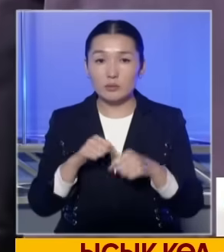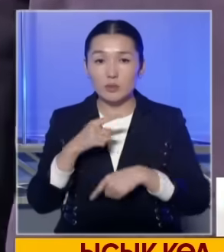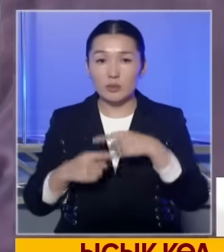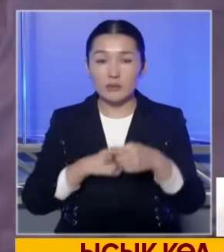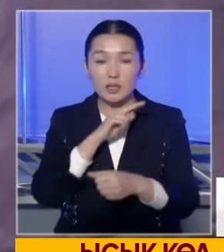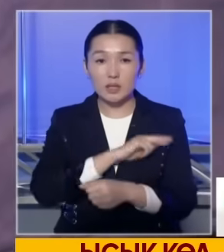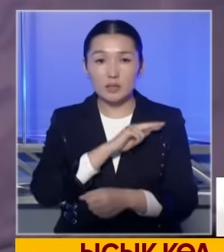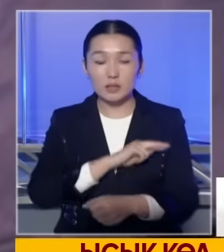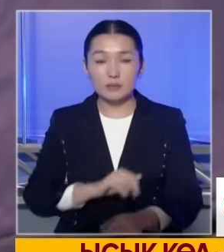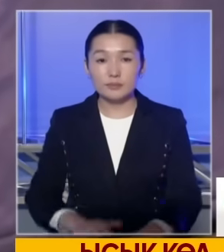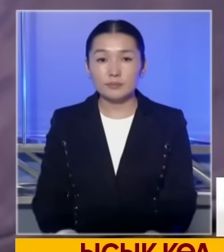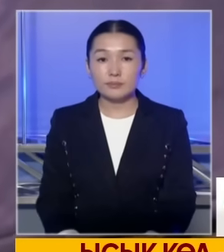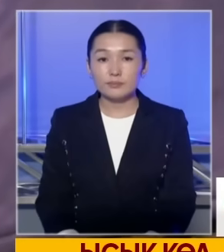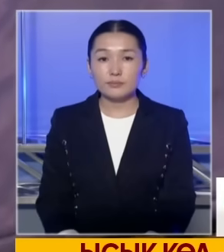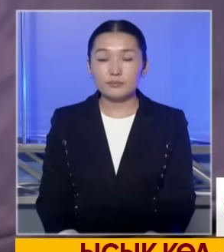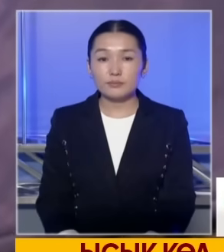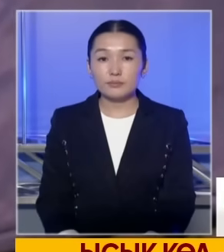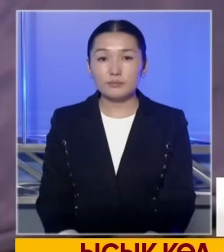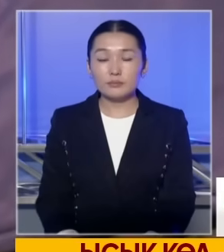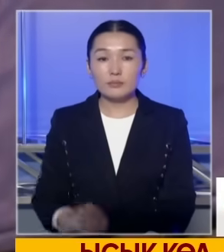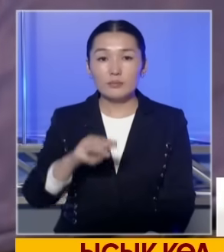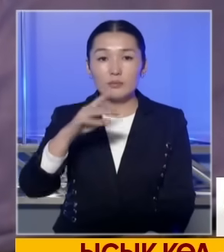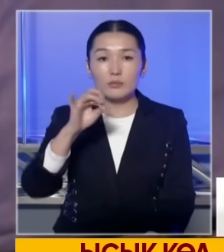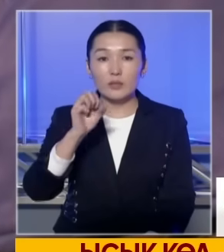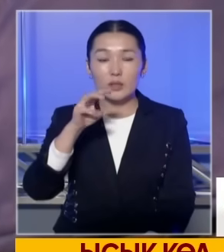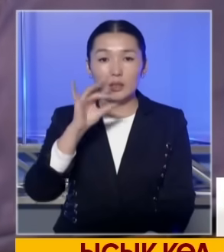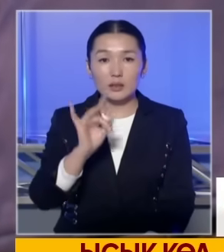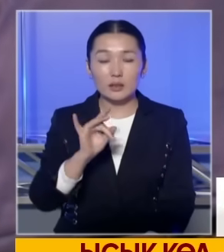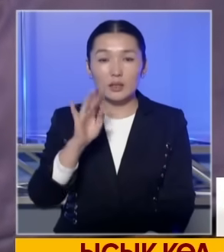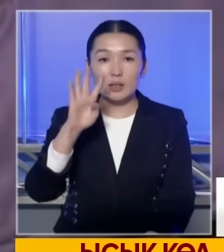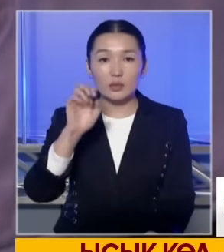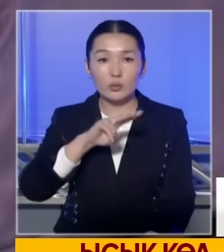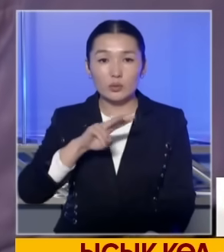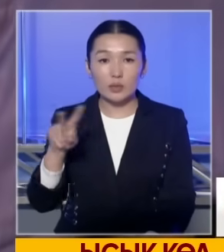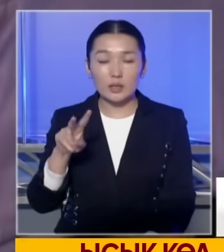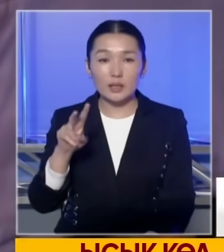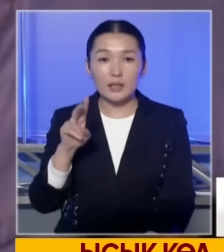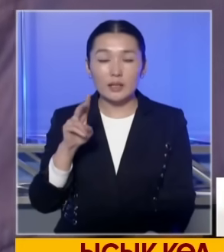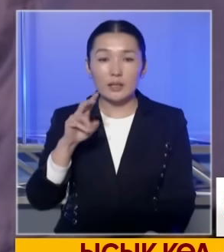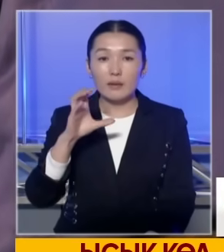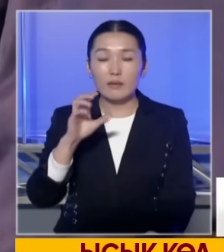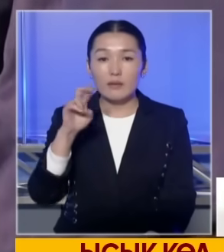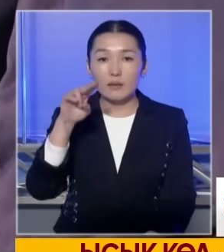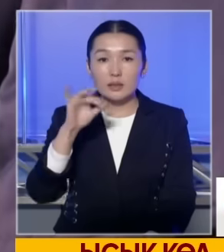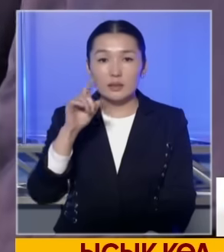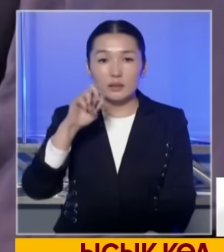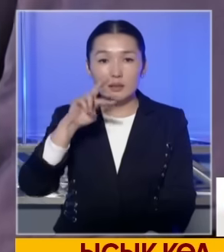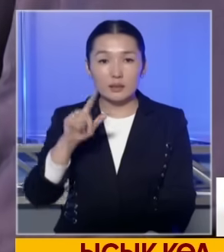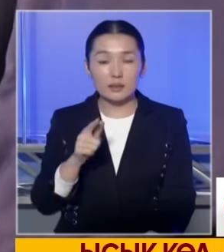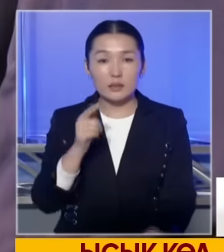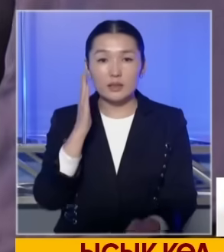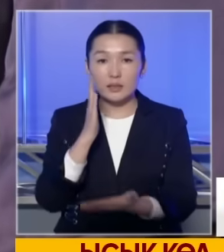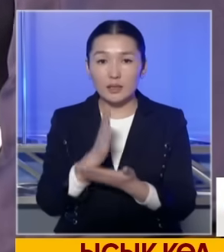беришет. Тракторго 400 литр солярка куябыз да. Эми канча иштешине карайт да. Канча